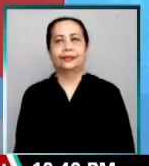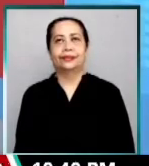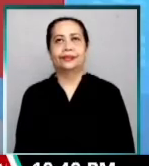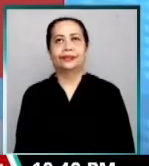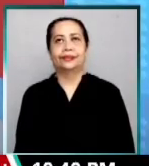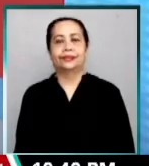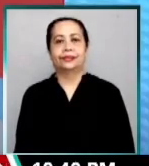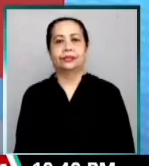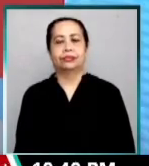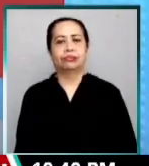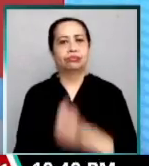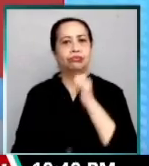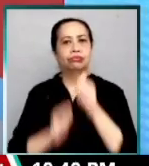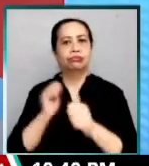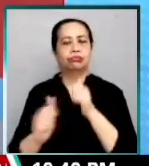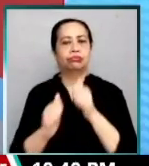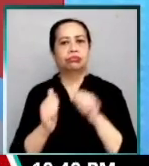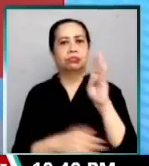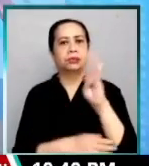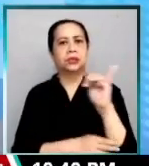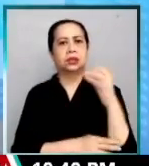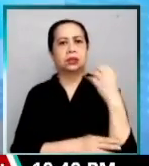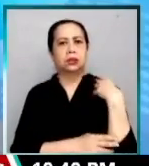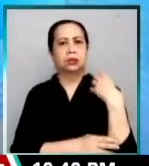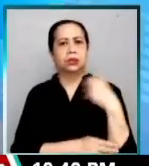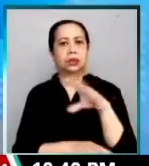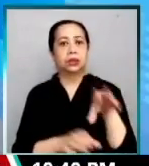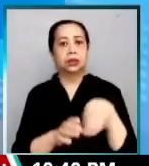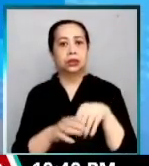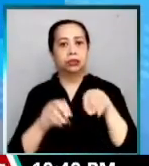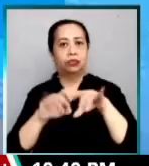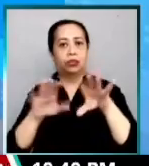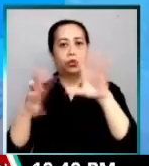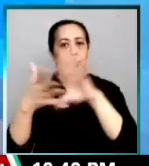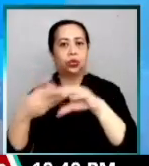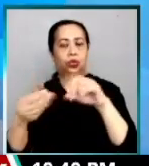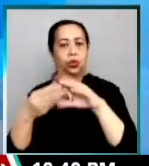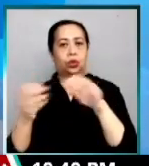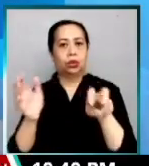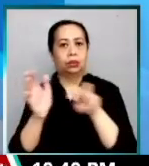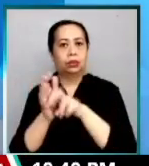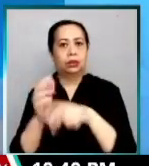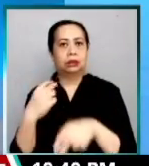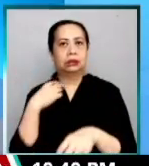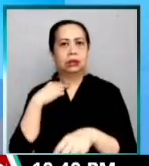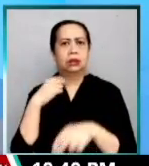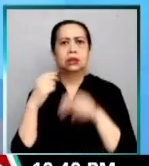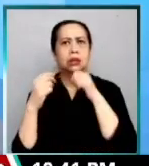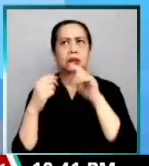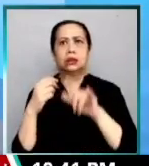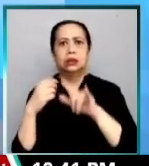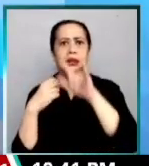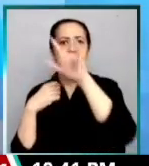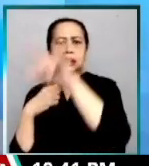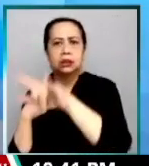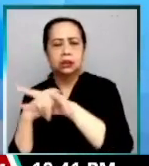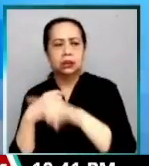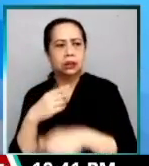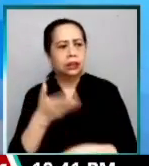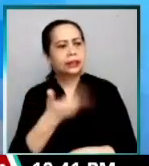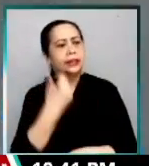Itinanggi raw ng immigration official na dawit sa viral na kwento ng pasaherong na iwan ng eroplano na hinanapan niya ito ng